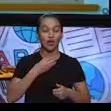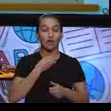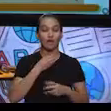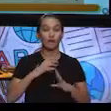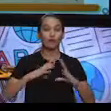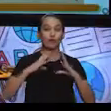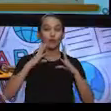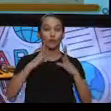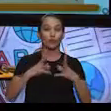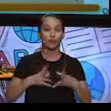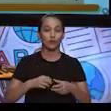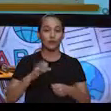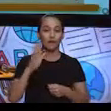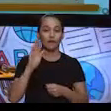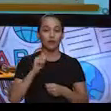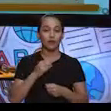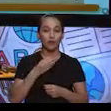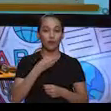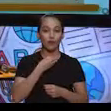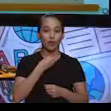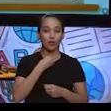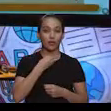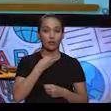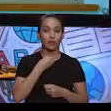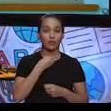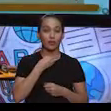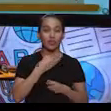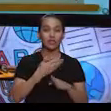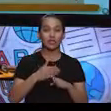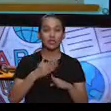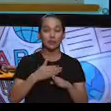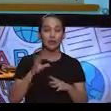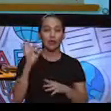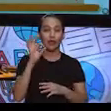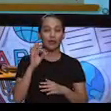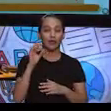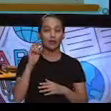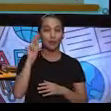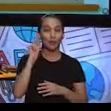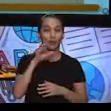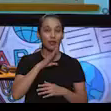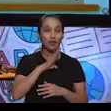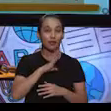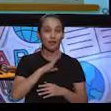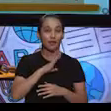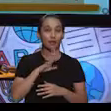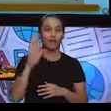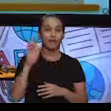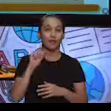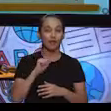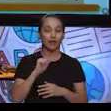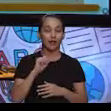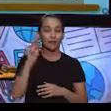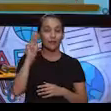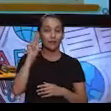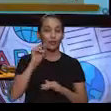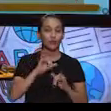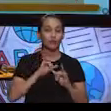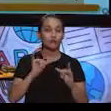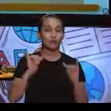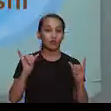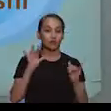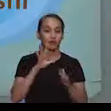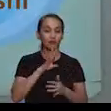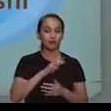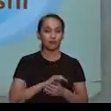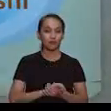hayvonot dunyosi hamda odamning tuzilishi haqida o'rgandik va bilimlarimizni boyitib